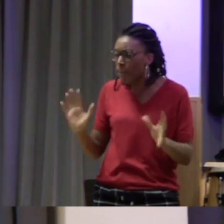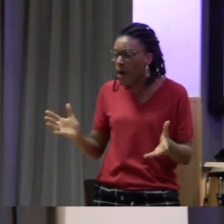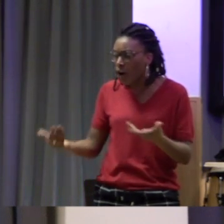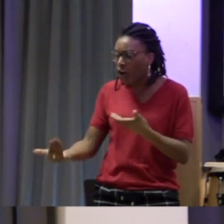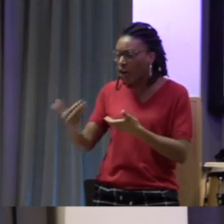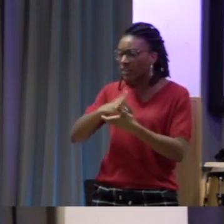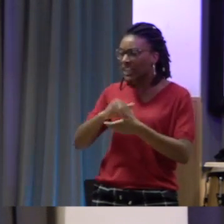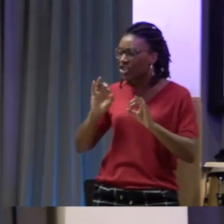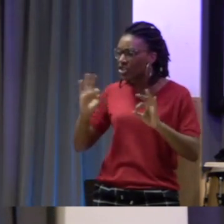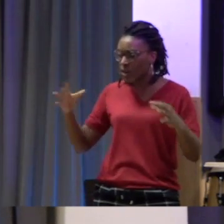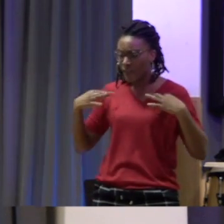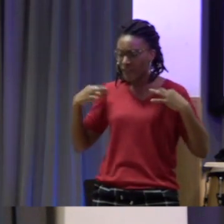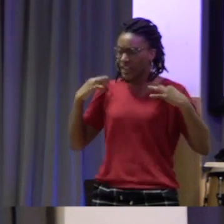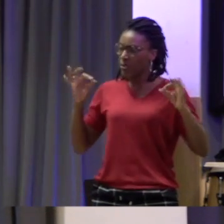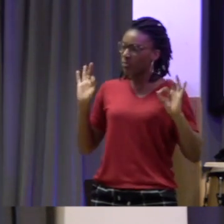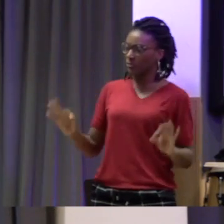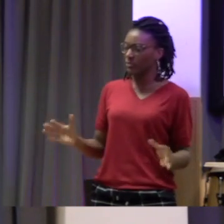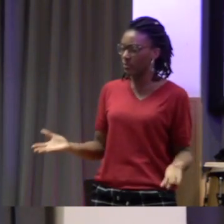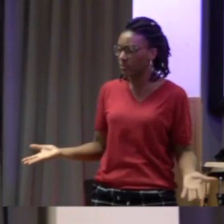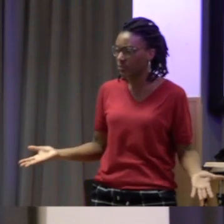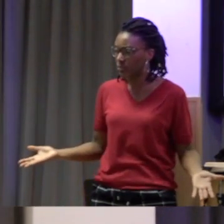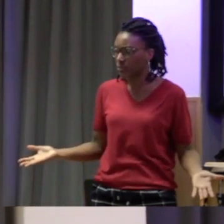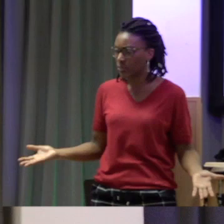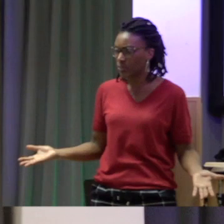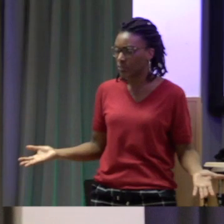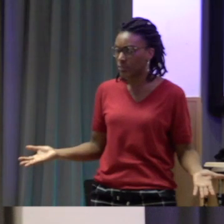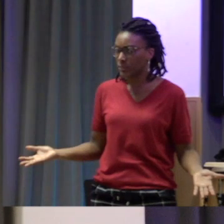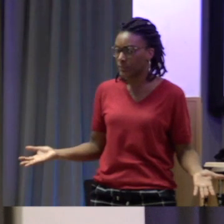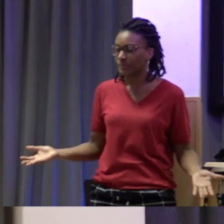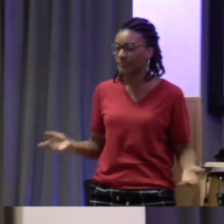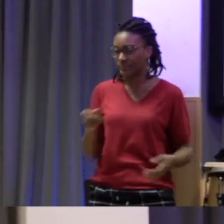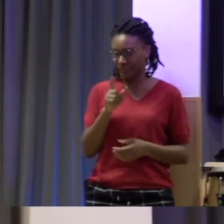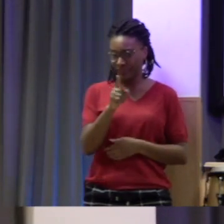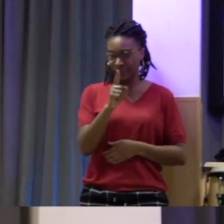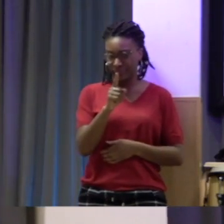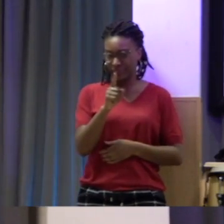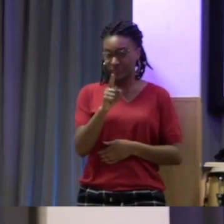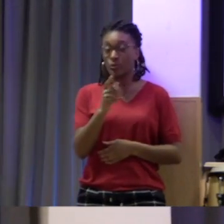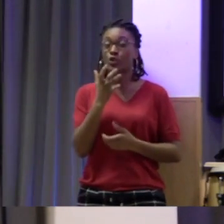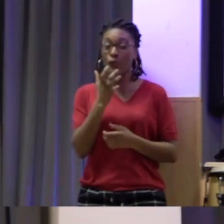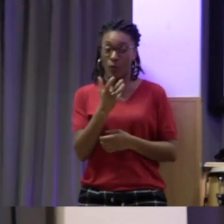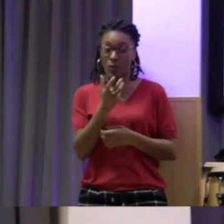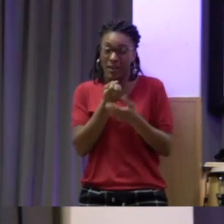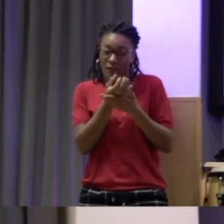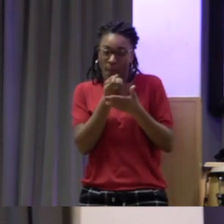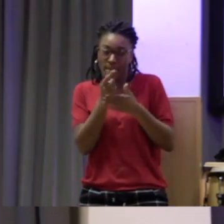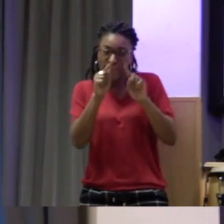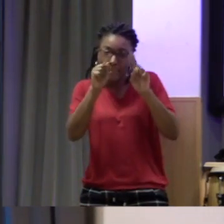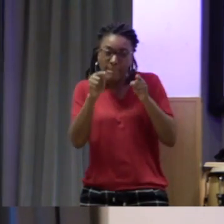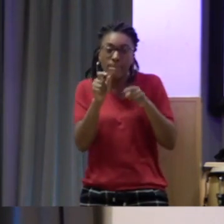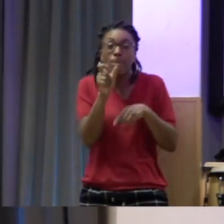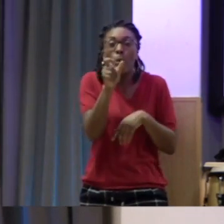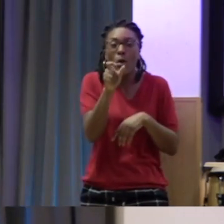es-tu entré sans porter un habit de noces ?» Et je tiens à ce que nous soulignions le mot « mon